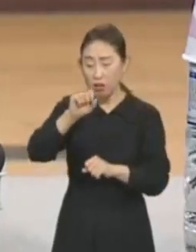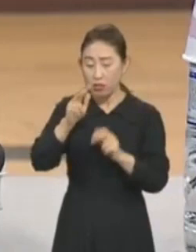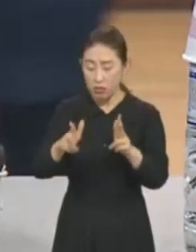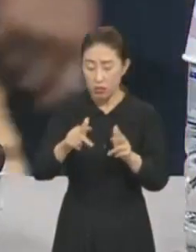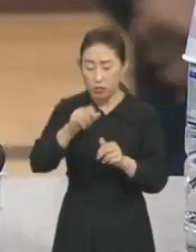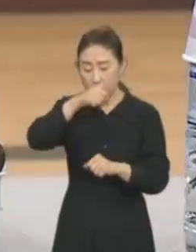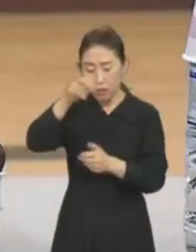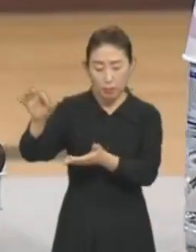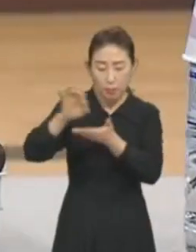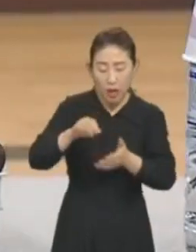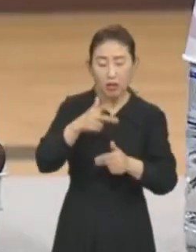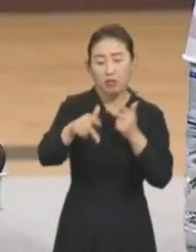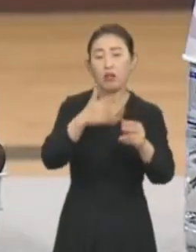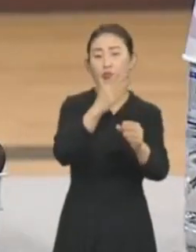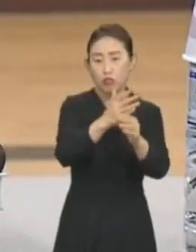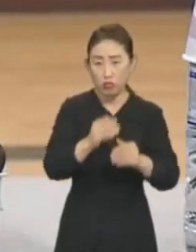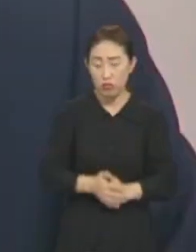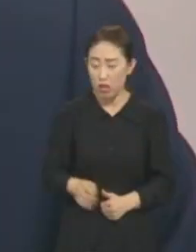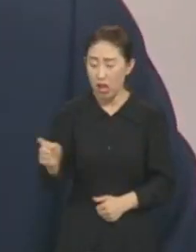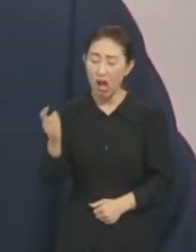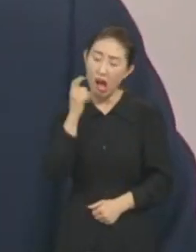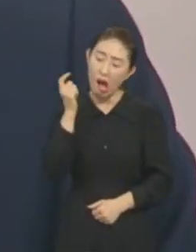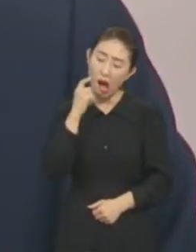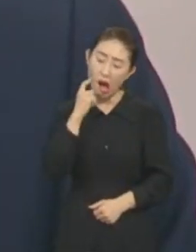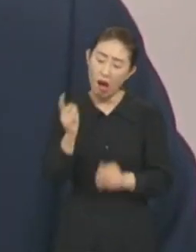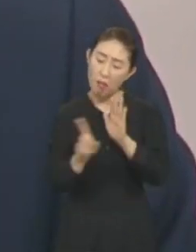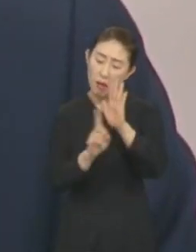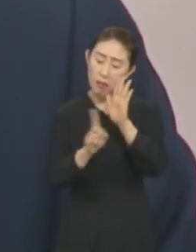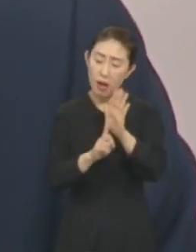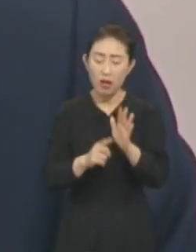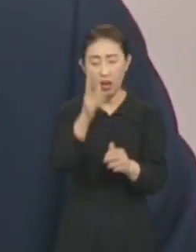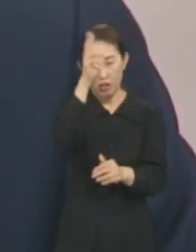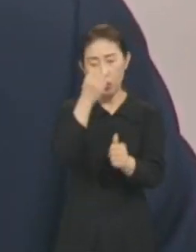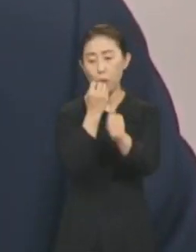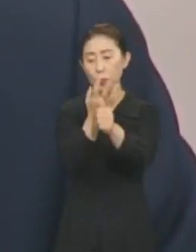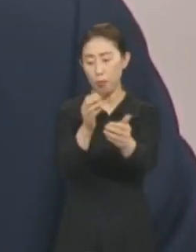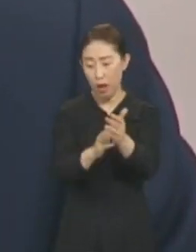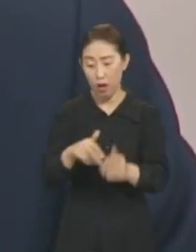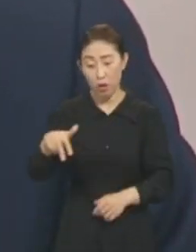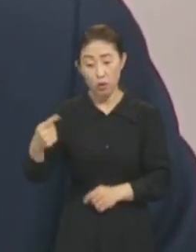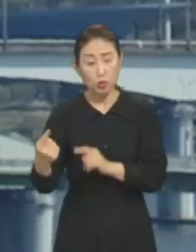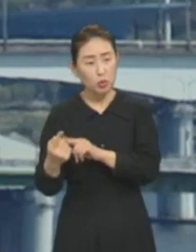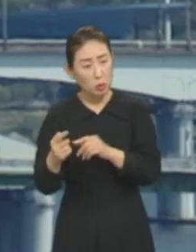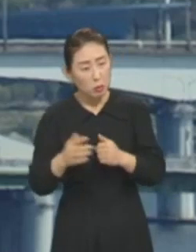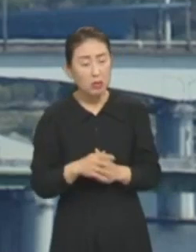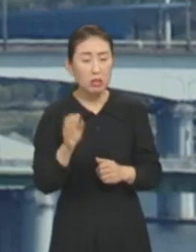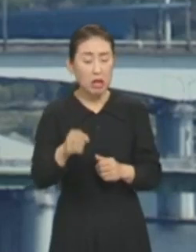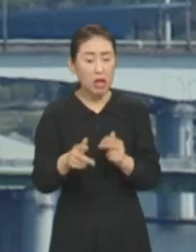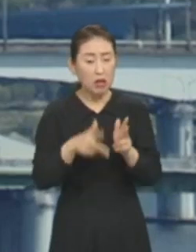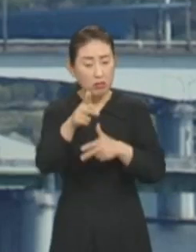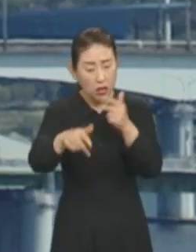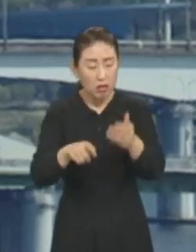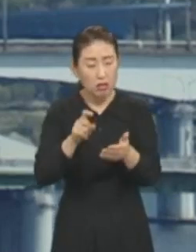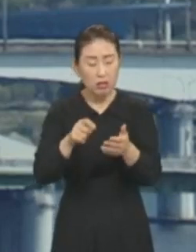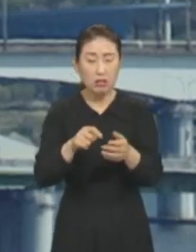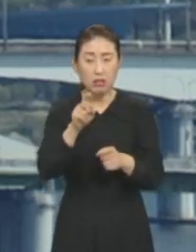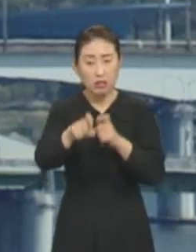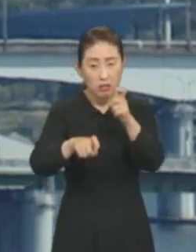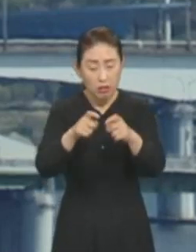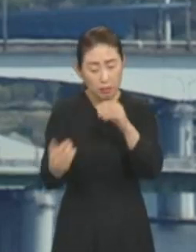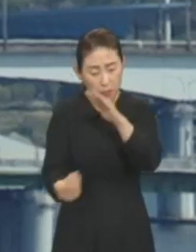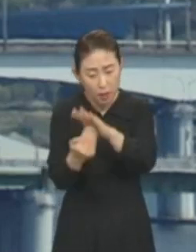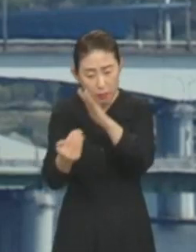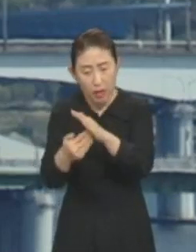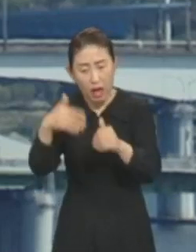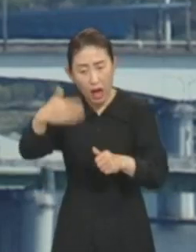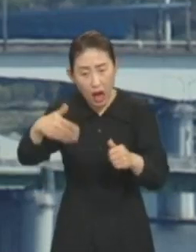중이라며 예비후보를 허위사실 유포혐의로 구했고 조후보는 지지부진한 공약 이행과 관련해 성원의